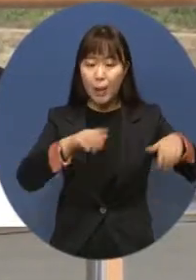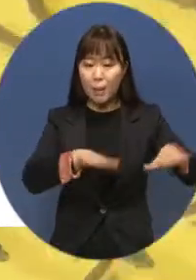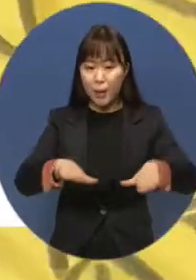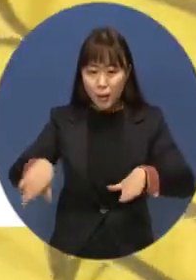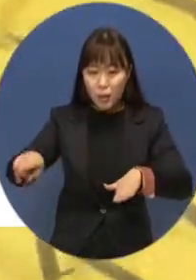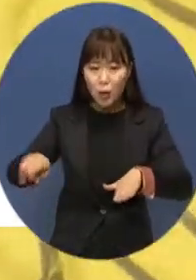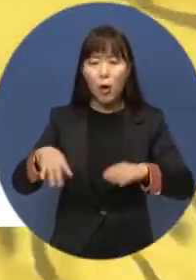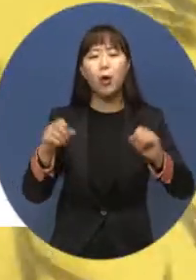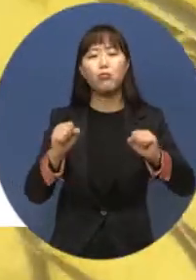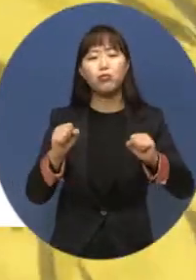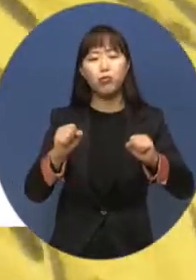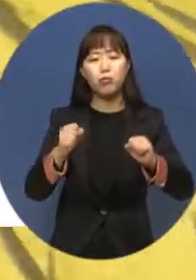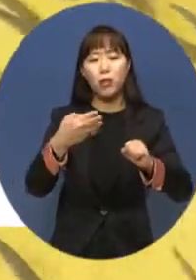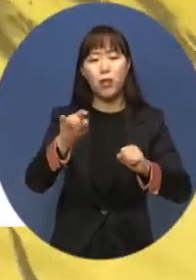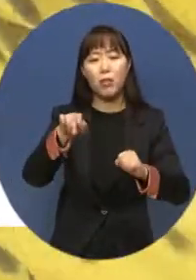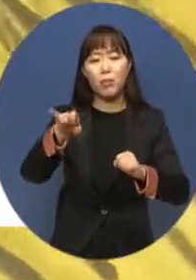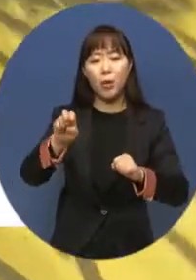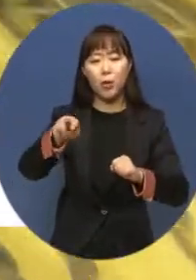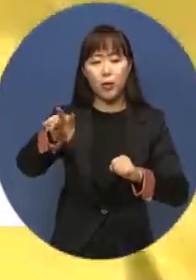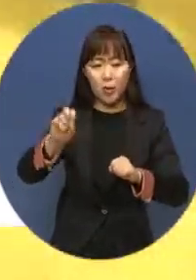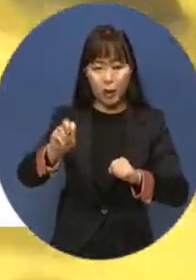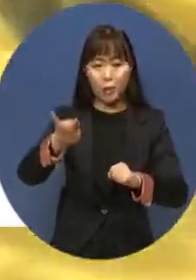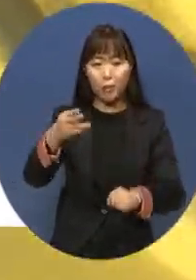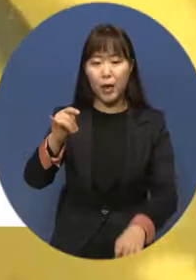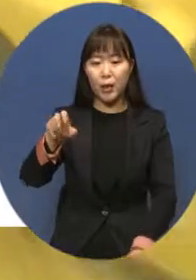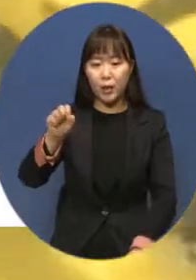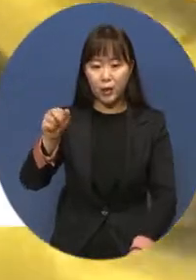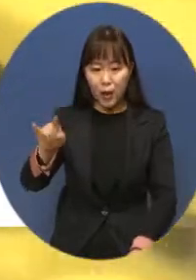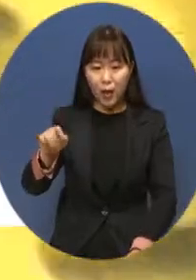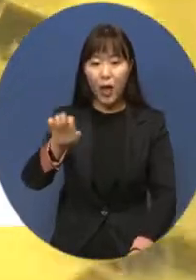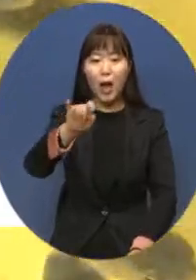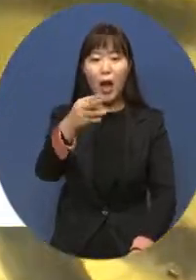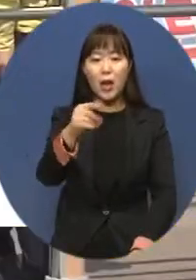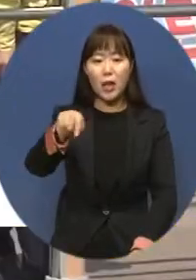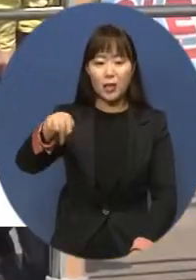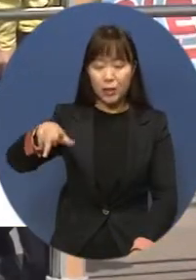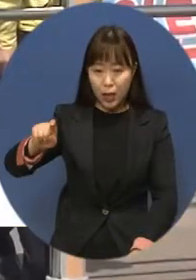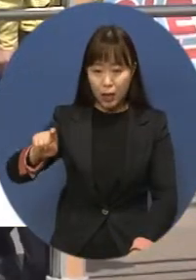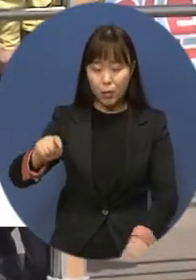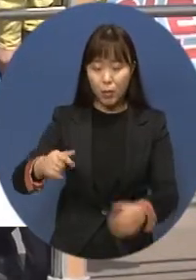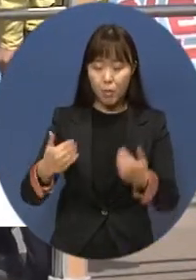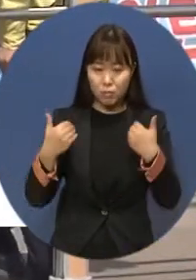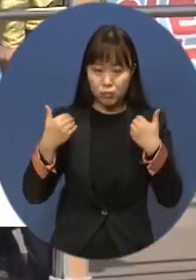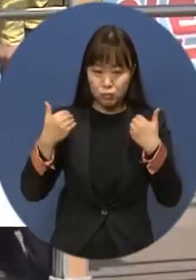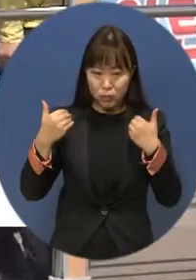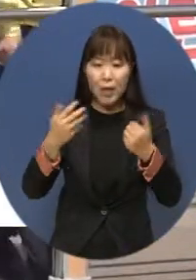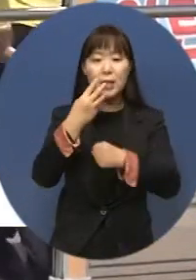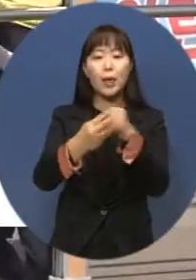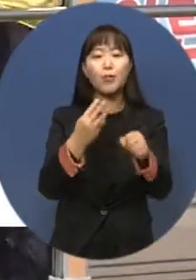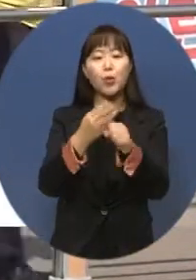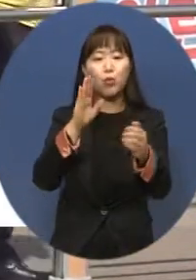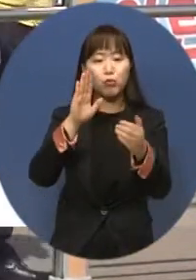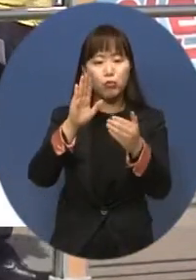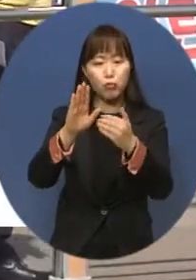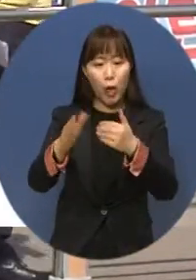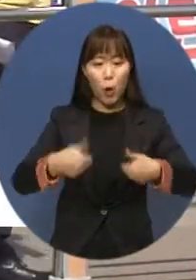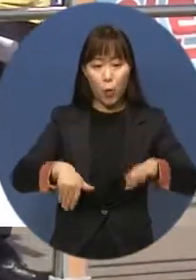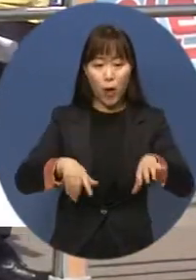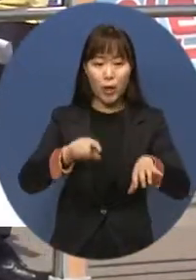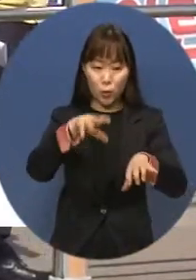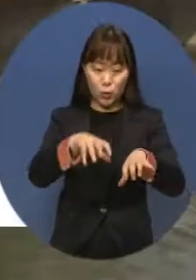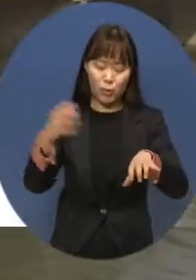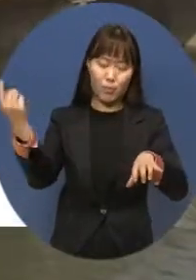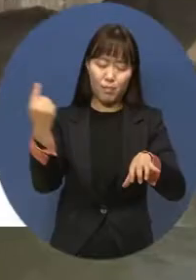북 태평양에 베링 해 알레스카 반 등에서 성장하고 3년 후 산란을 위해 고향인 동천 으로 돌아오게